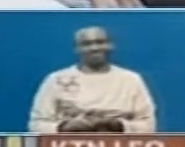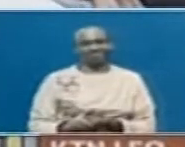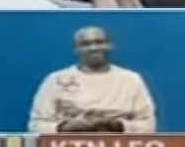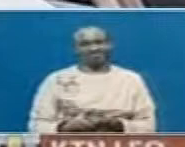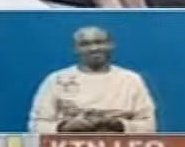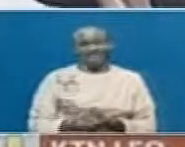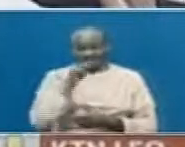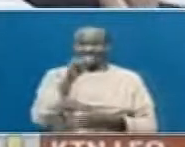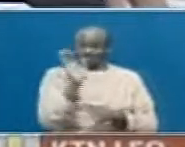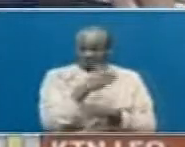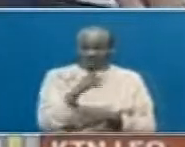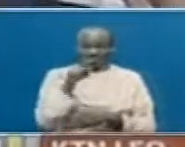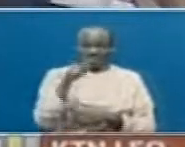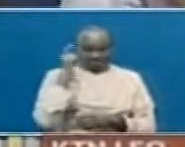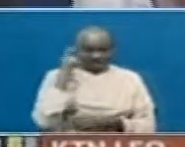Dandejo ni wimbo ambao